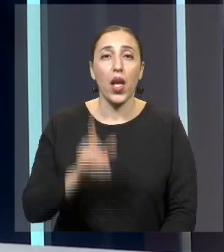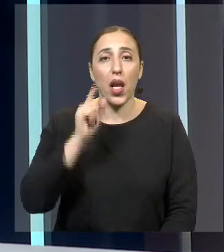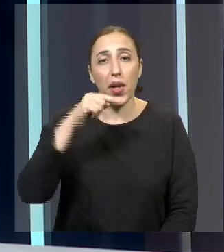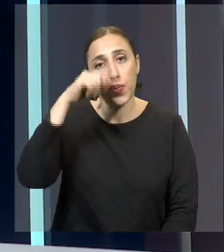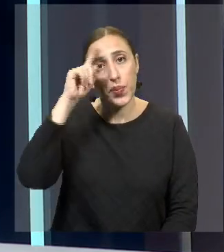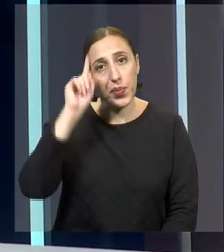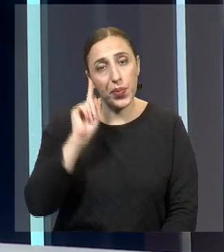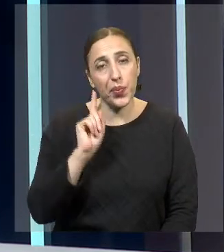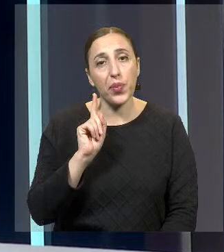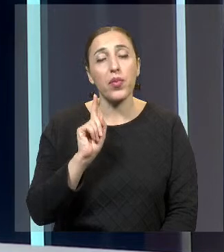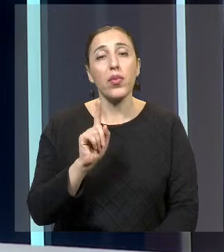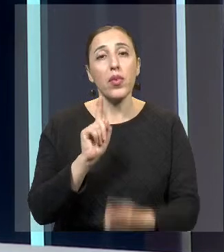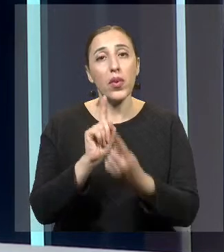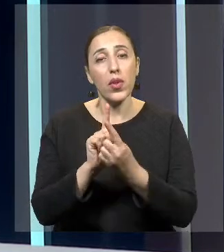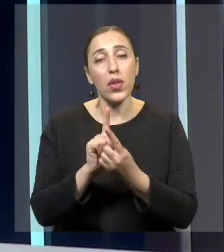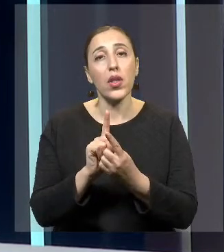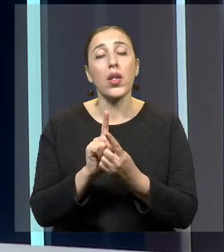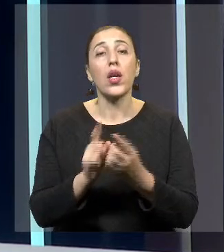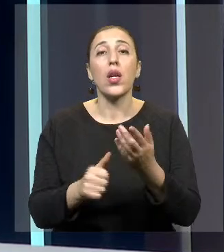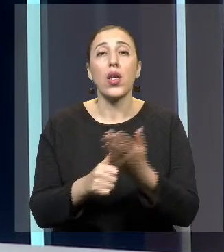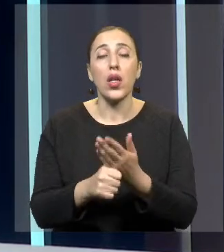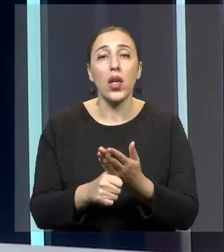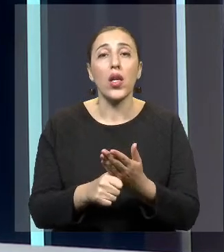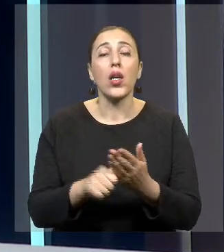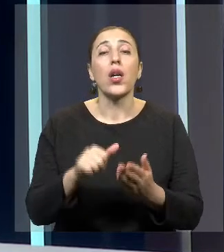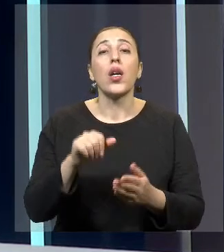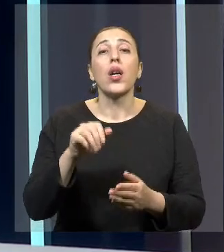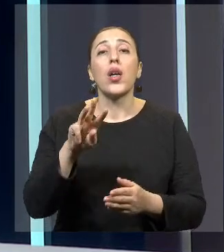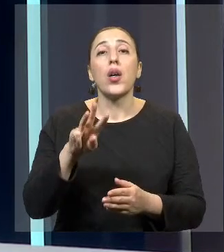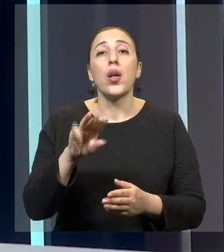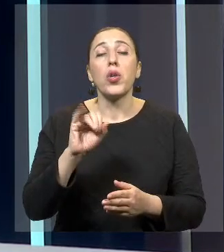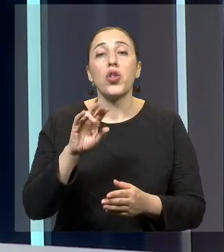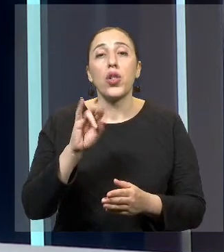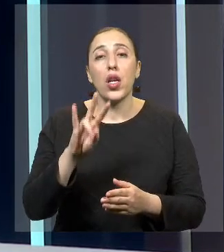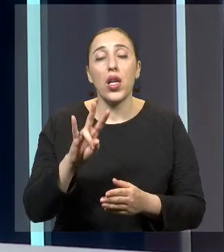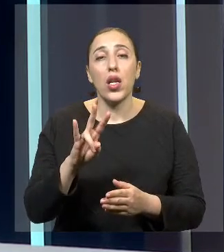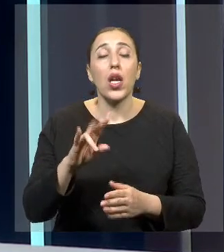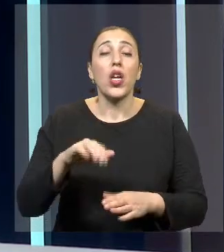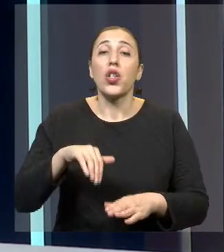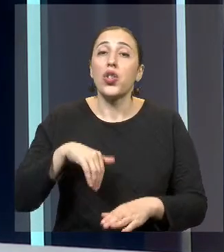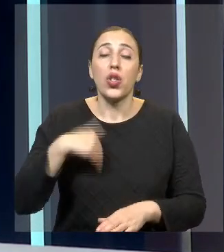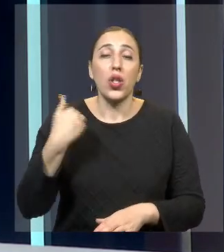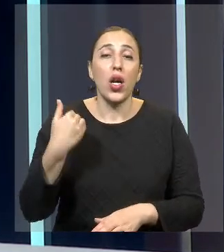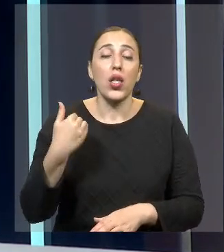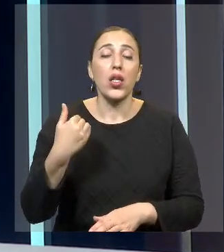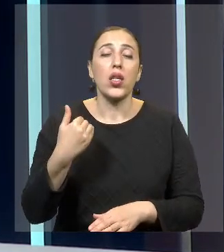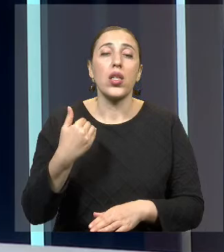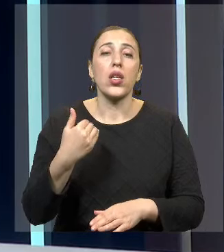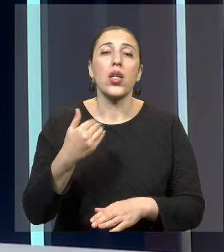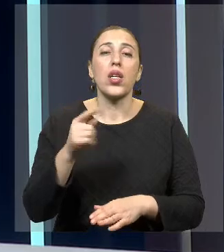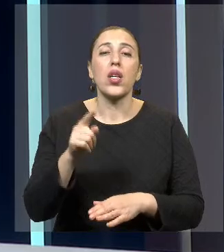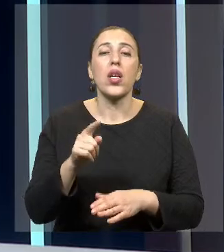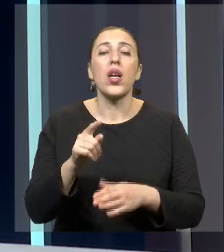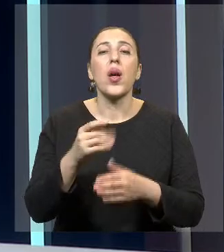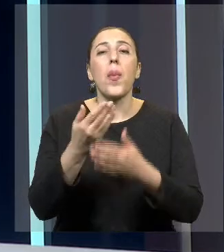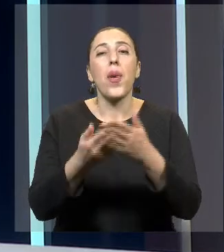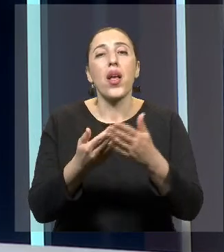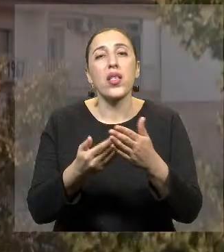բանակրությունների միջնորդ եվրոպական խորդի նախագաշար միշերն էլ, չի ծանկացել մեկնաբան էլ ալիևի